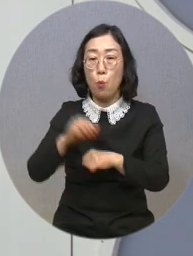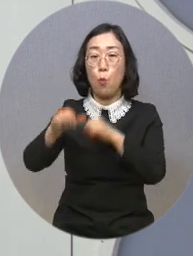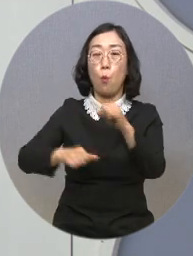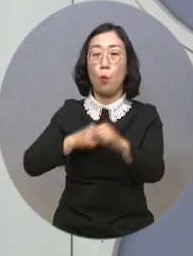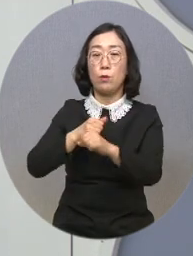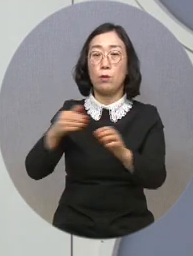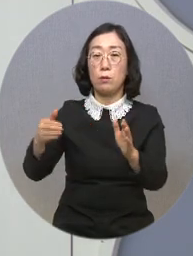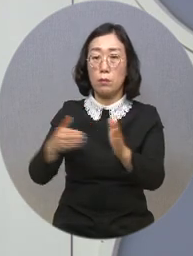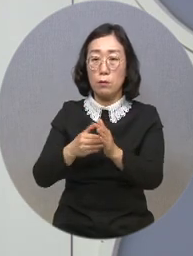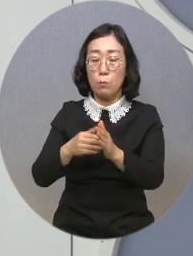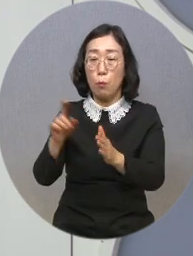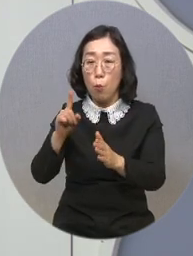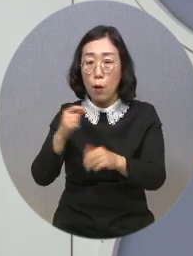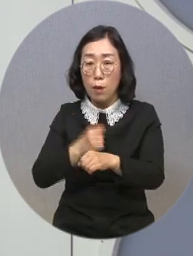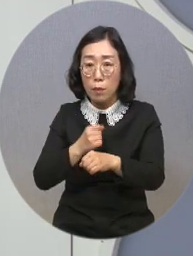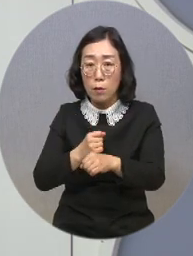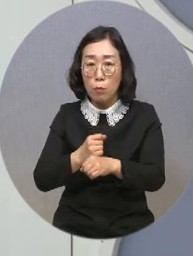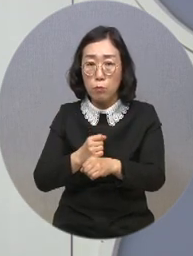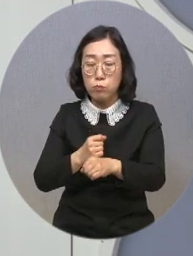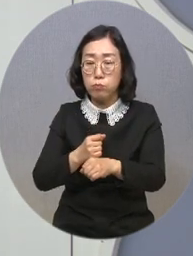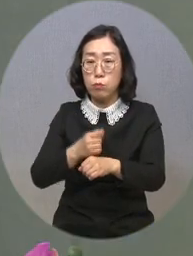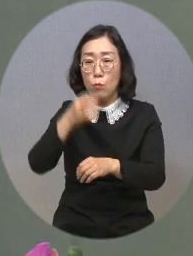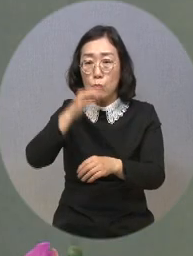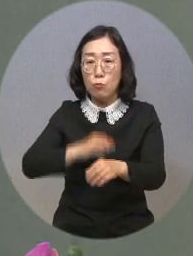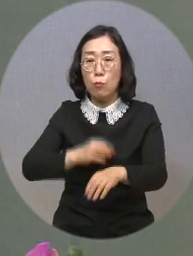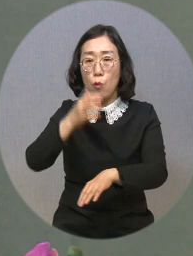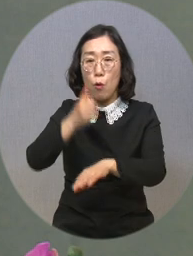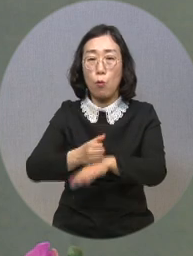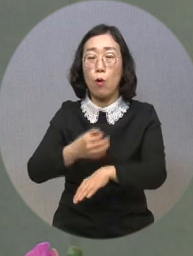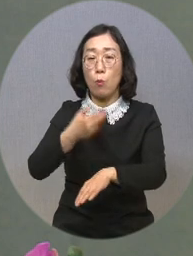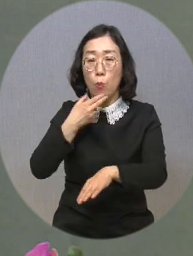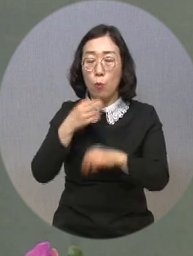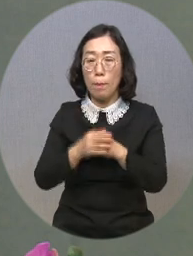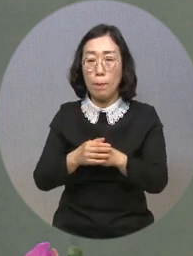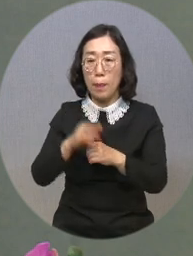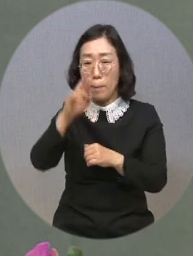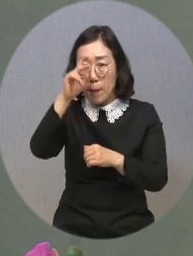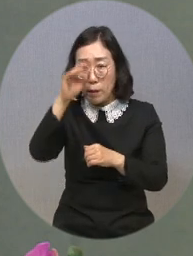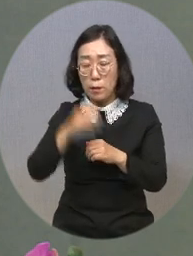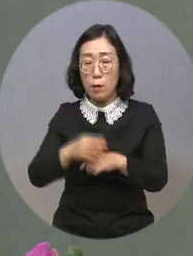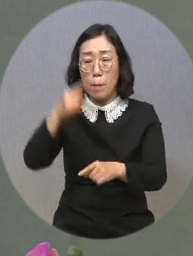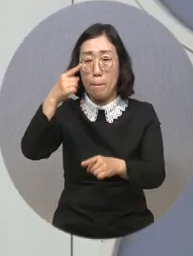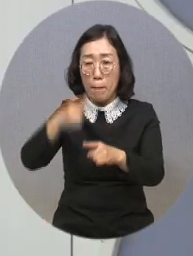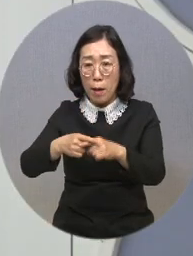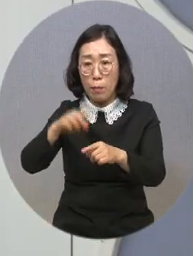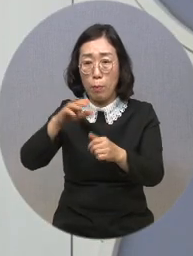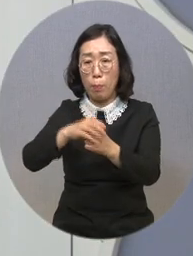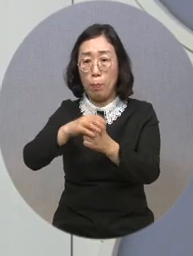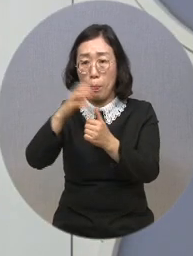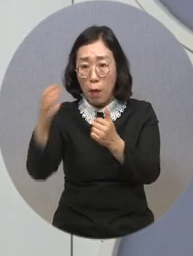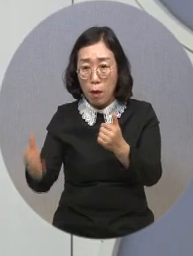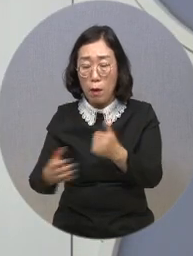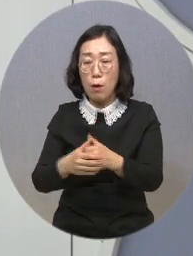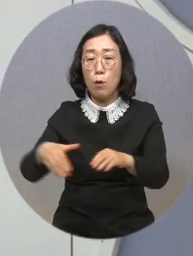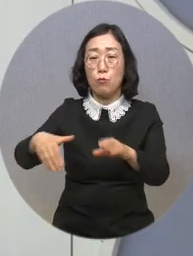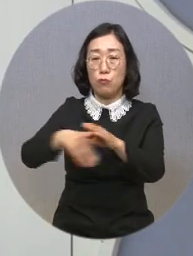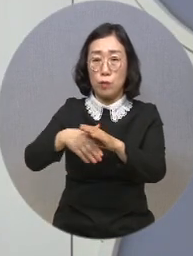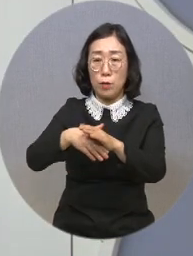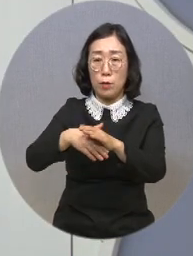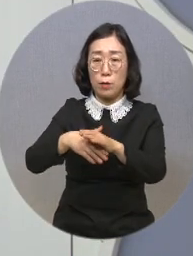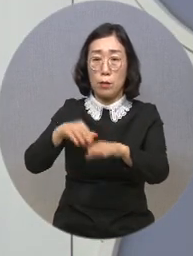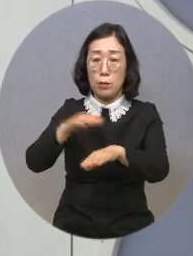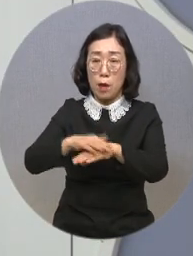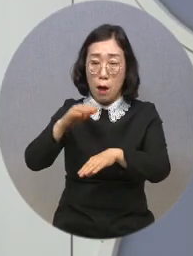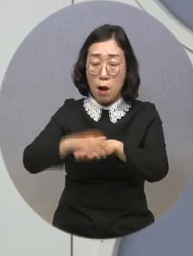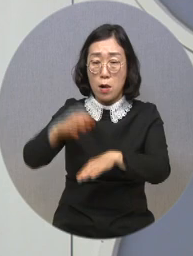하고 뭘 했는지 모르게 성과도 없이, 또 박근혜 대통령은 또 탄핵당하고, 문재인 대통령도 엄청 잘할 줄